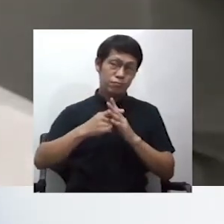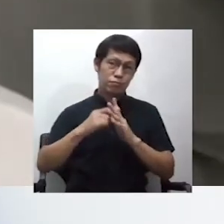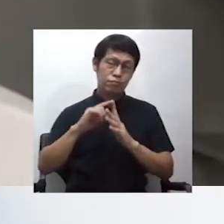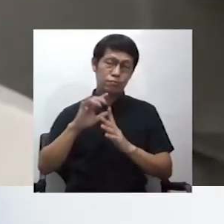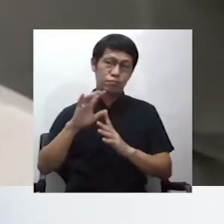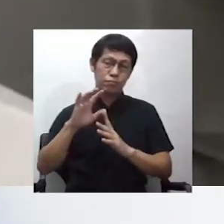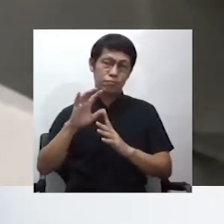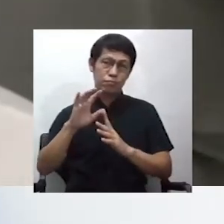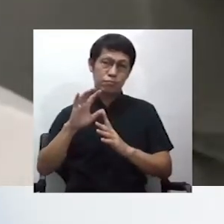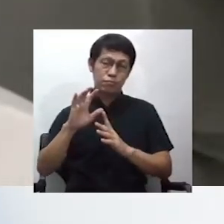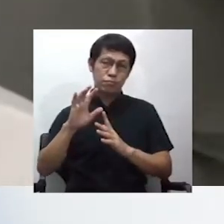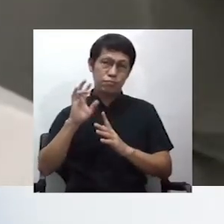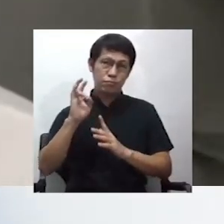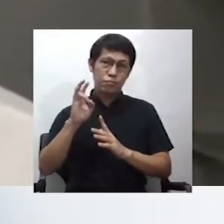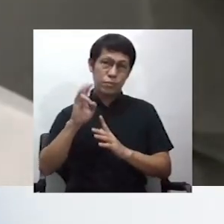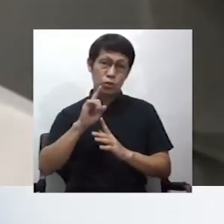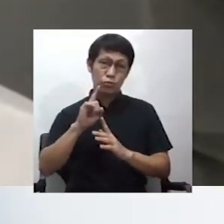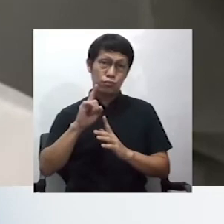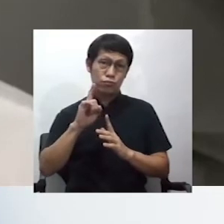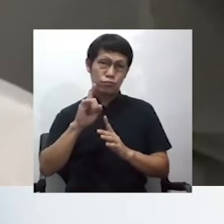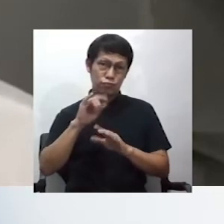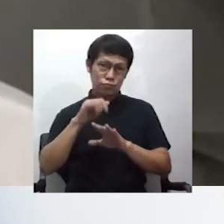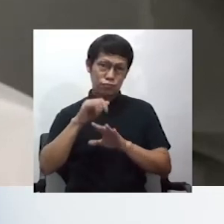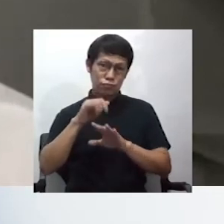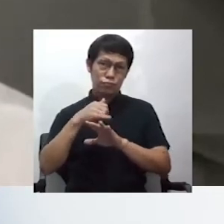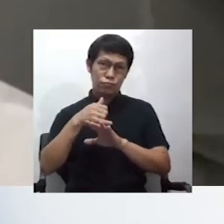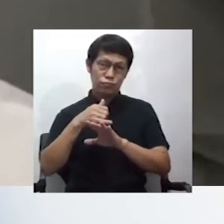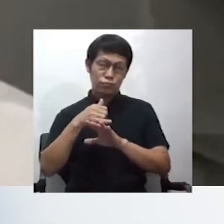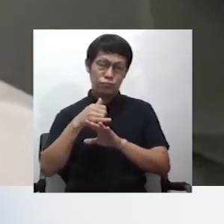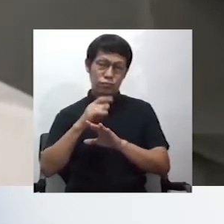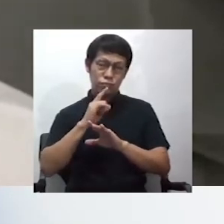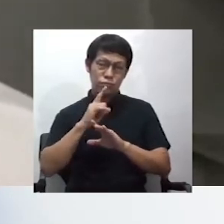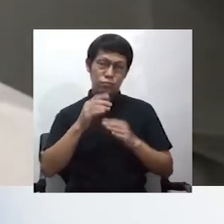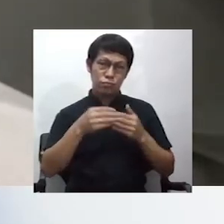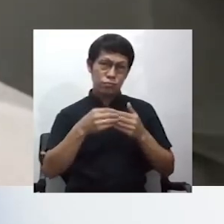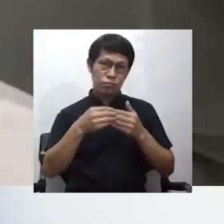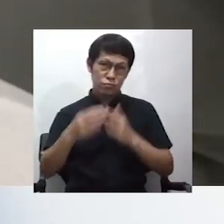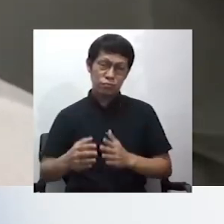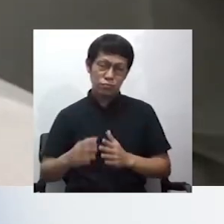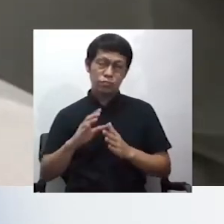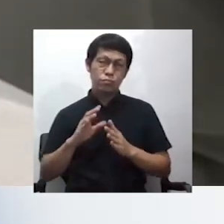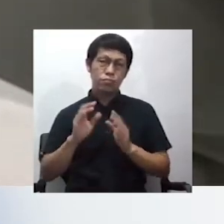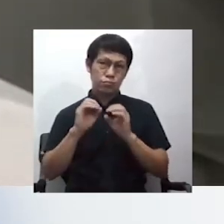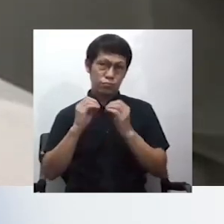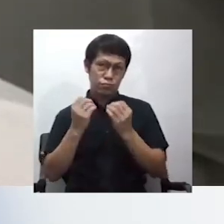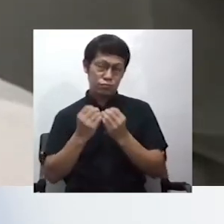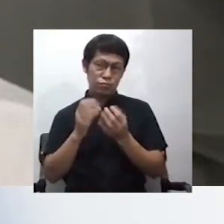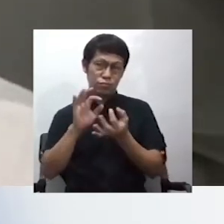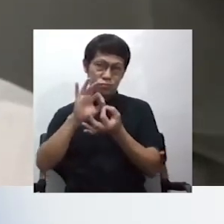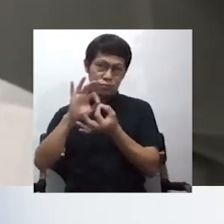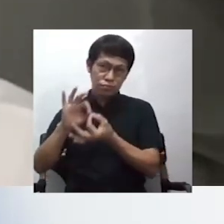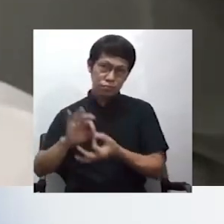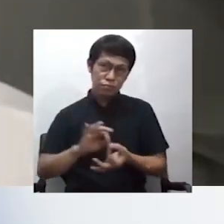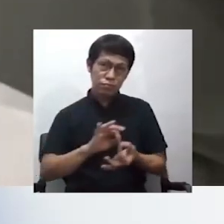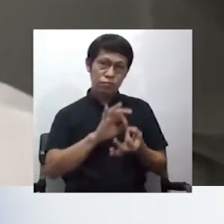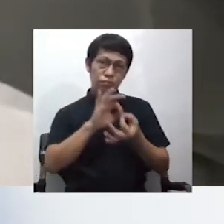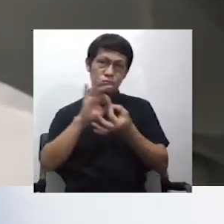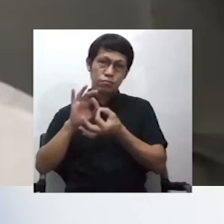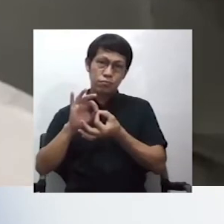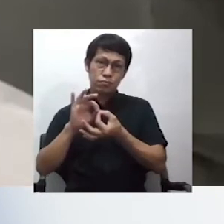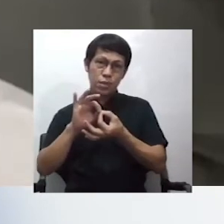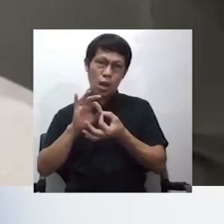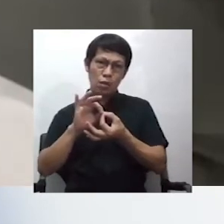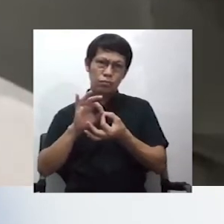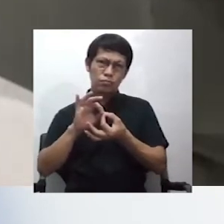mga 70s, 75 eksakto, at siya ay isa sa mga leader ng founder ng organization